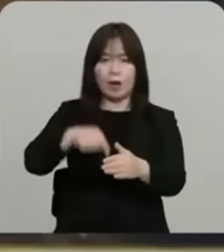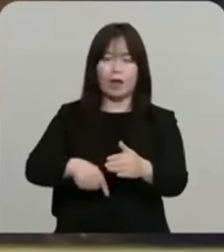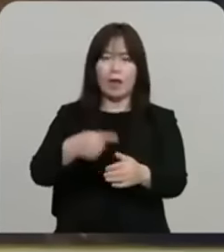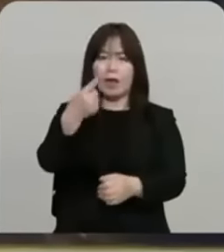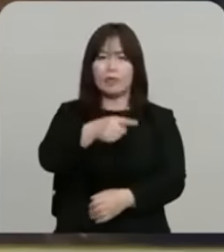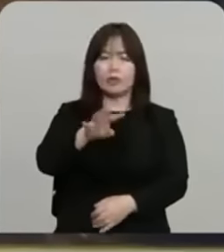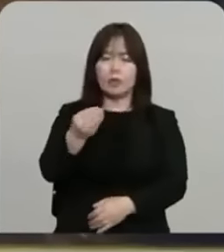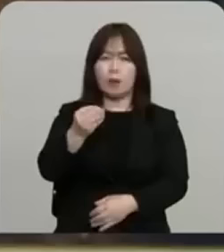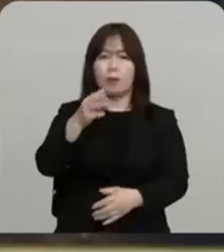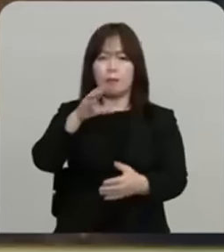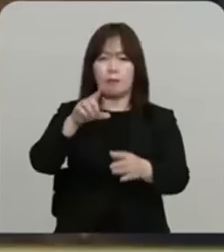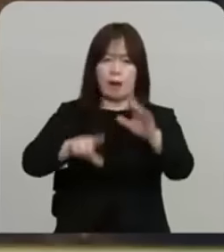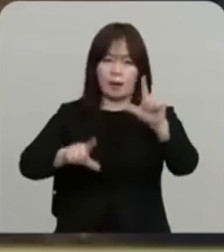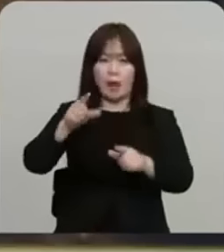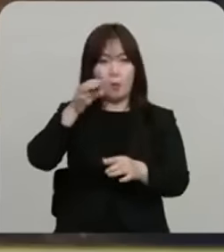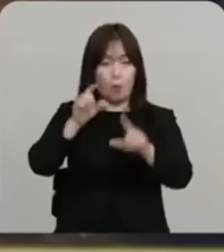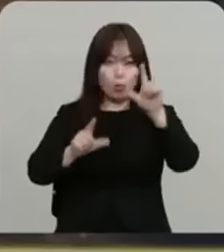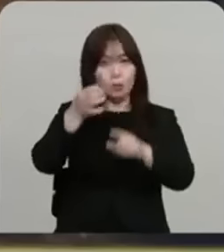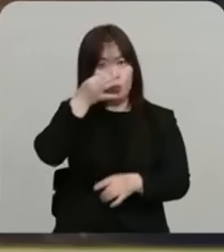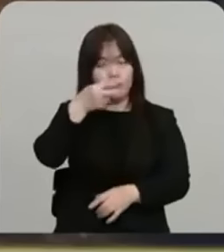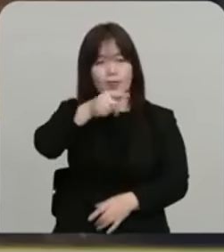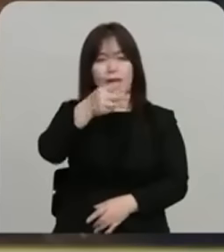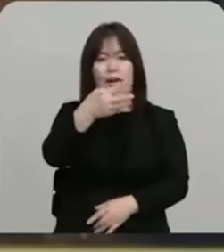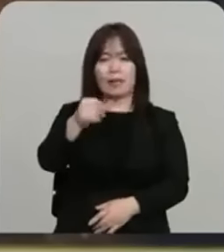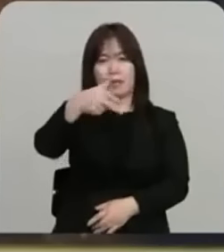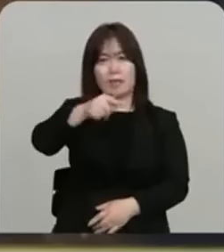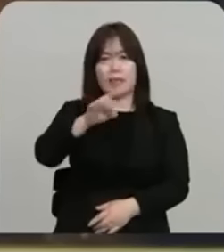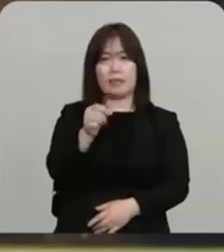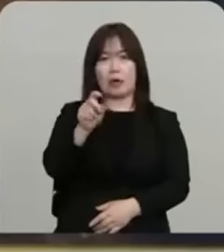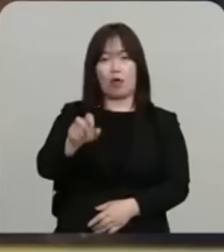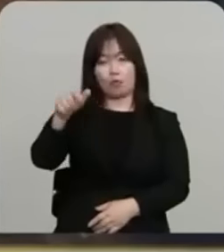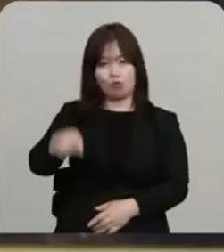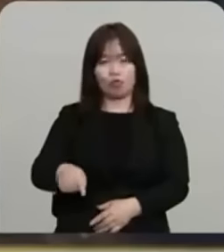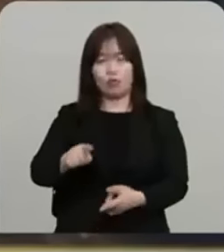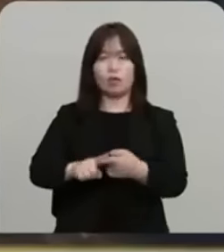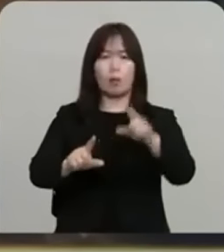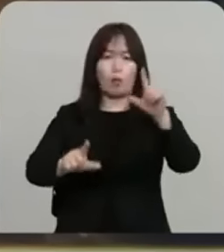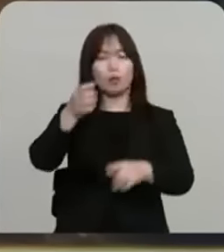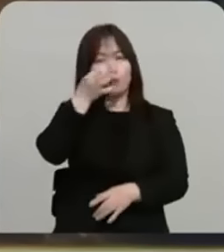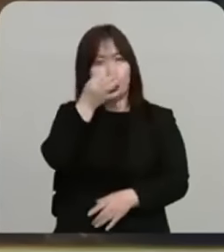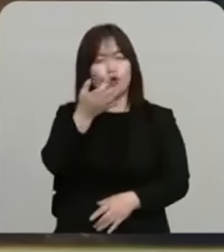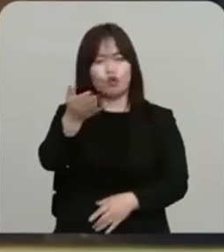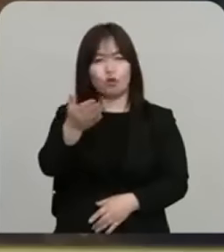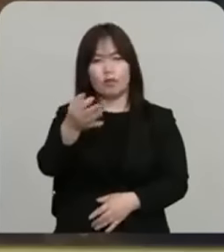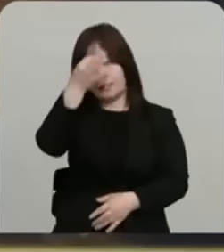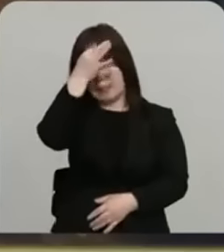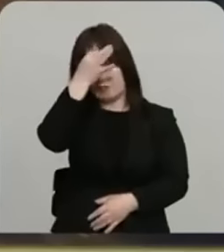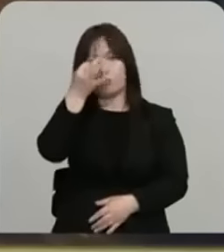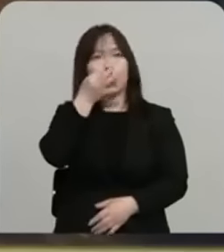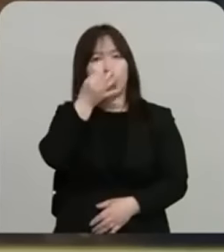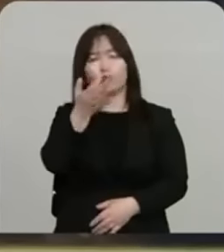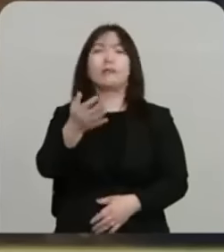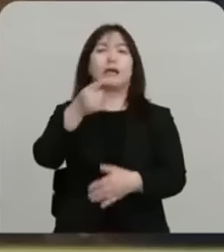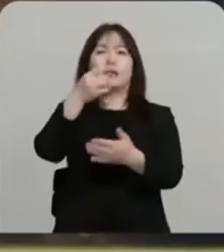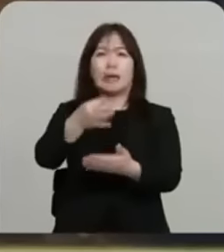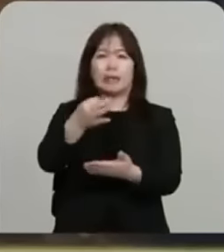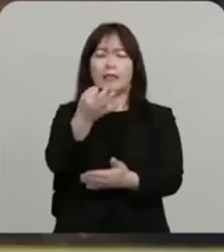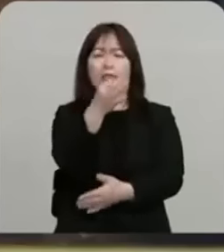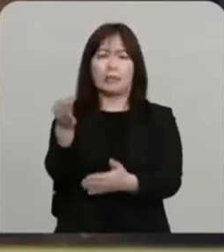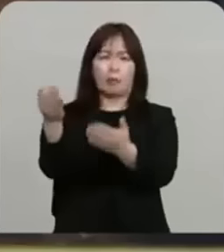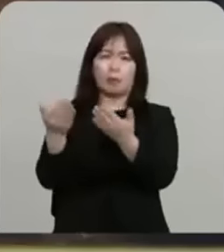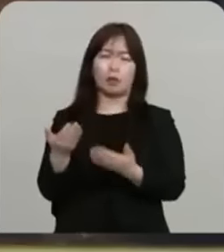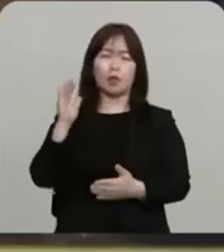1,400년 만의 모습을 드러낸 사리장엄꾼은 백제의 찬란한 문화와 또 공예 기술을 보여줍니다. 그 가치를